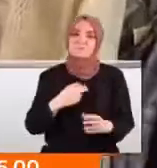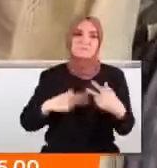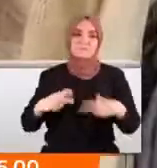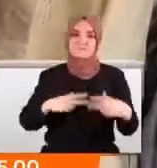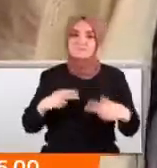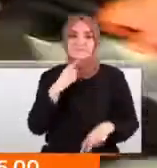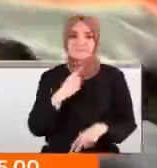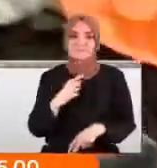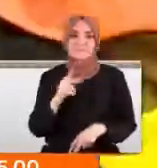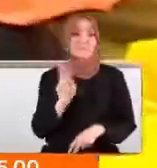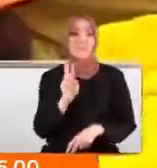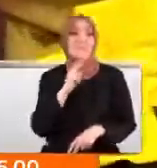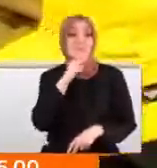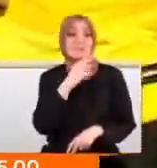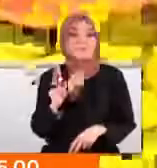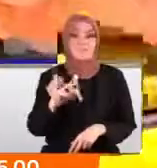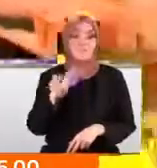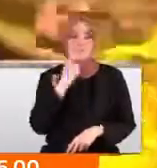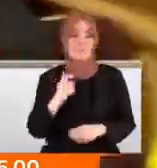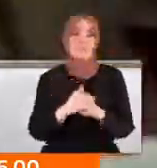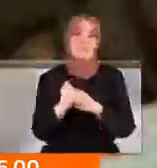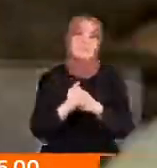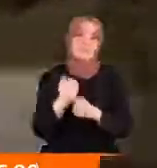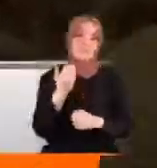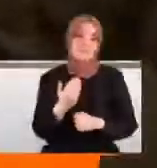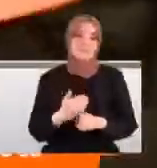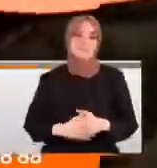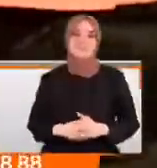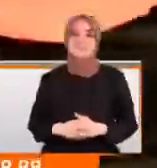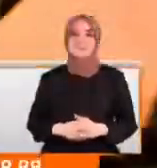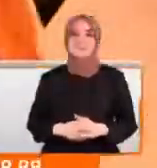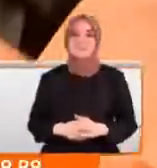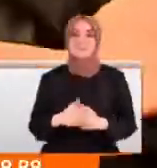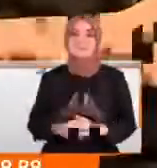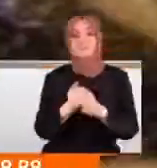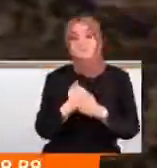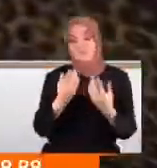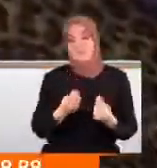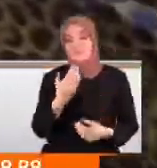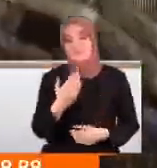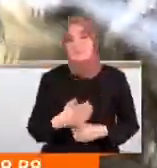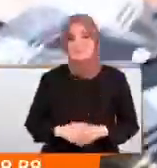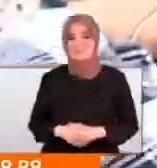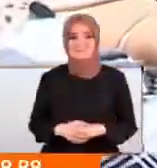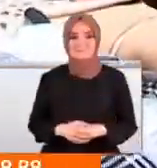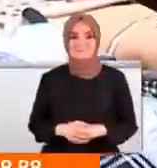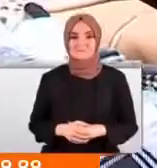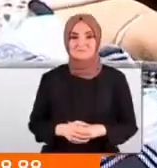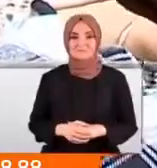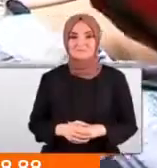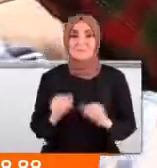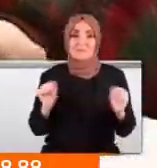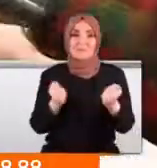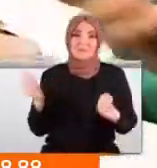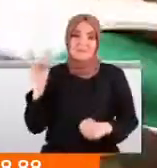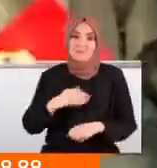ki oranj. Turuncu mu? Turuncu. Aa, hiç bilmiyordum. O zaman turuncu olalım. Kış geldi, uzun kollu